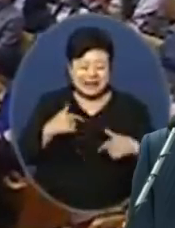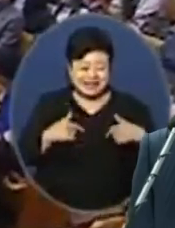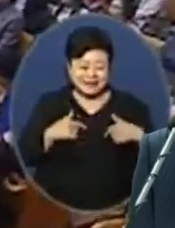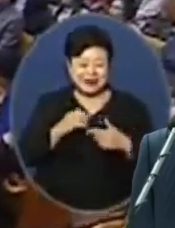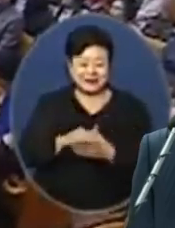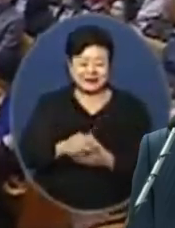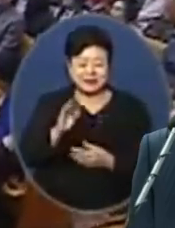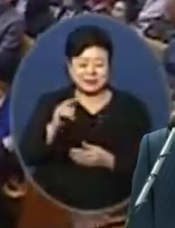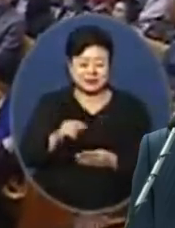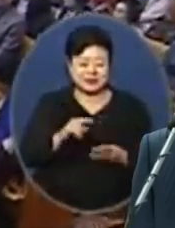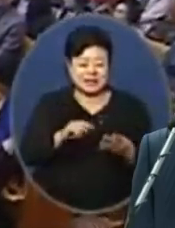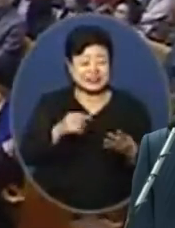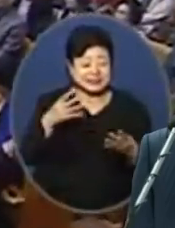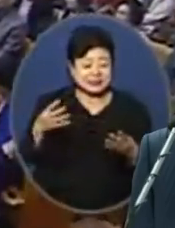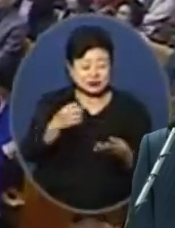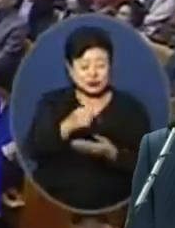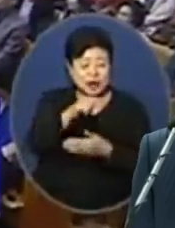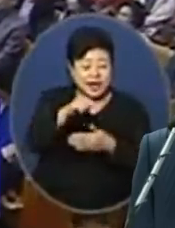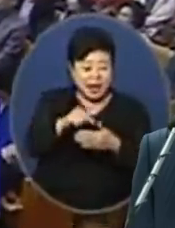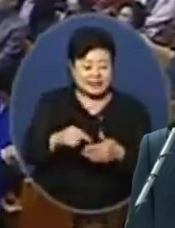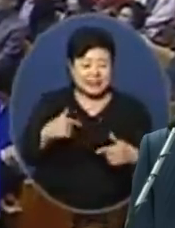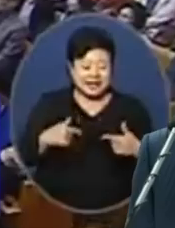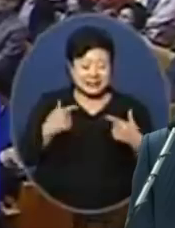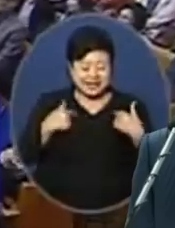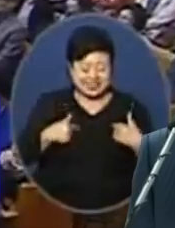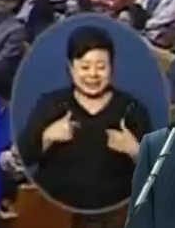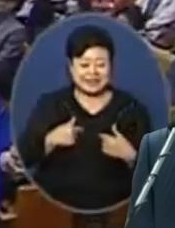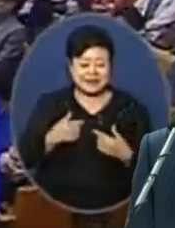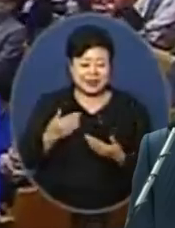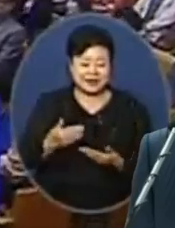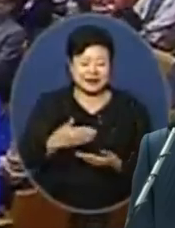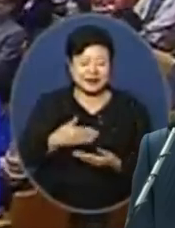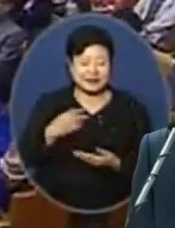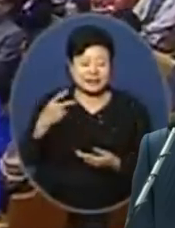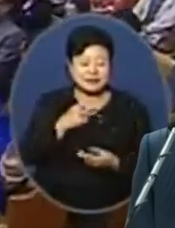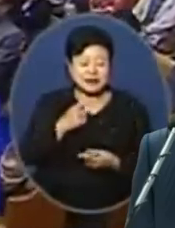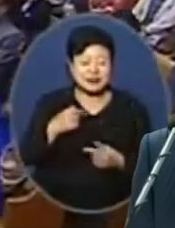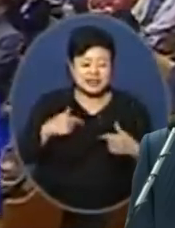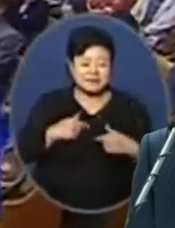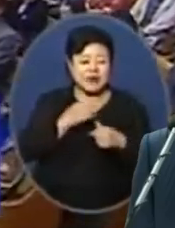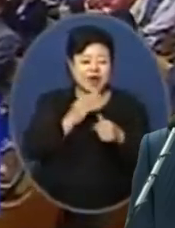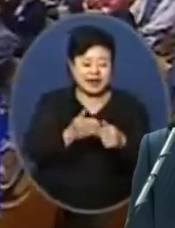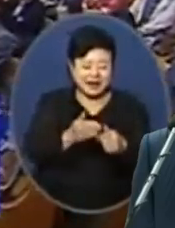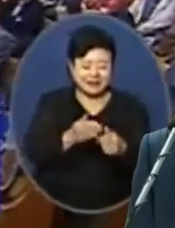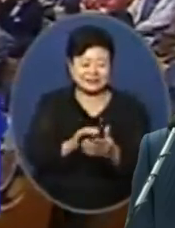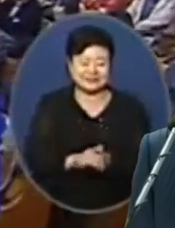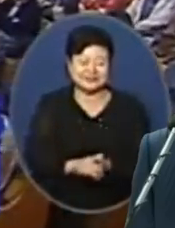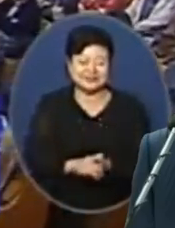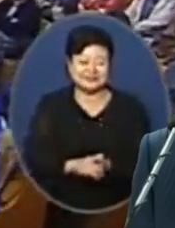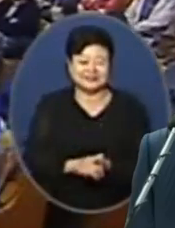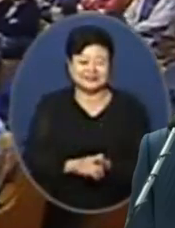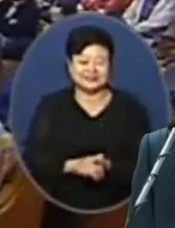기뻐하는 것입니다. 빌립보서 4장 4절에 주 안에서 항상 기뻐하라. 내가 다시 말하노니 기뻐하라.